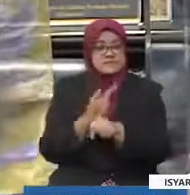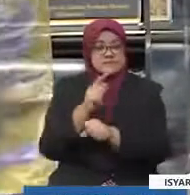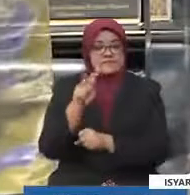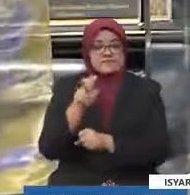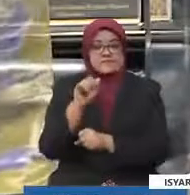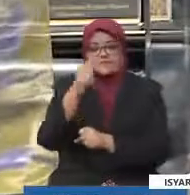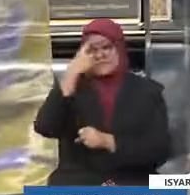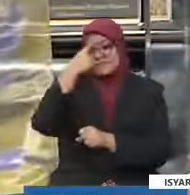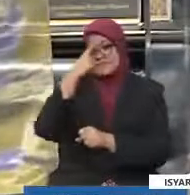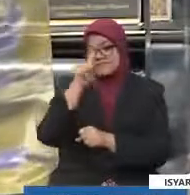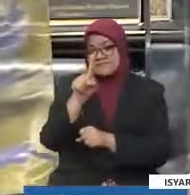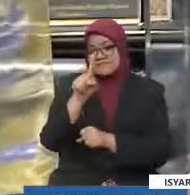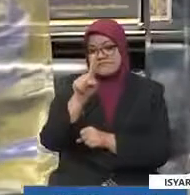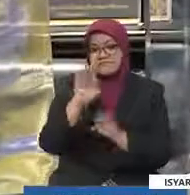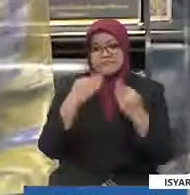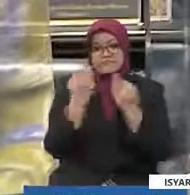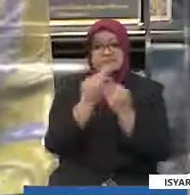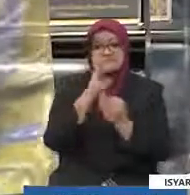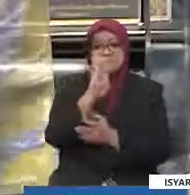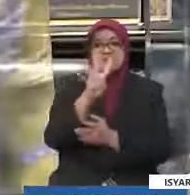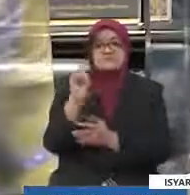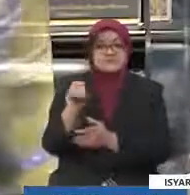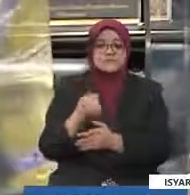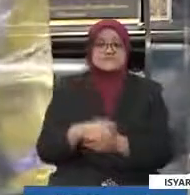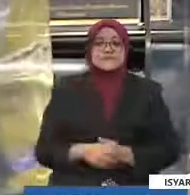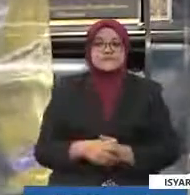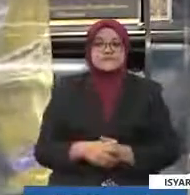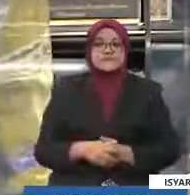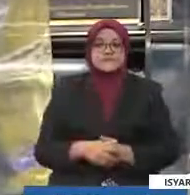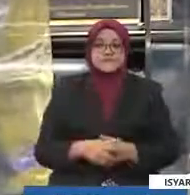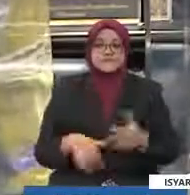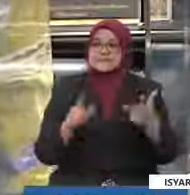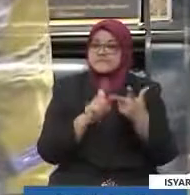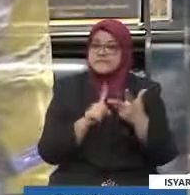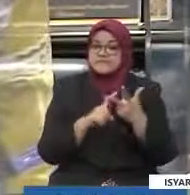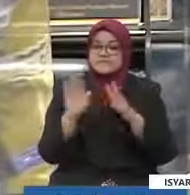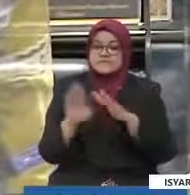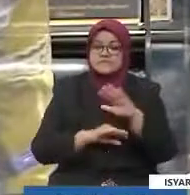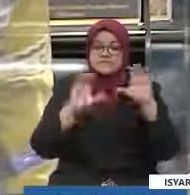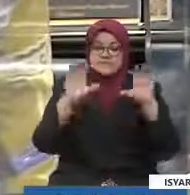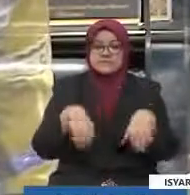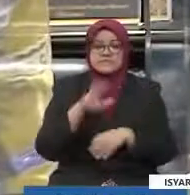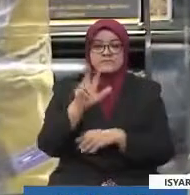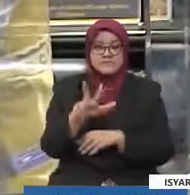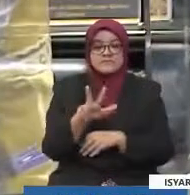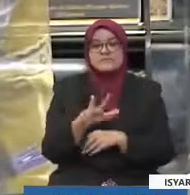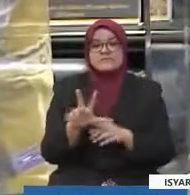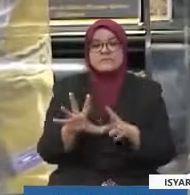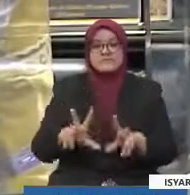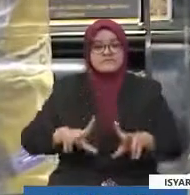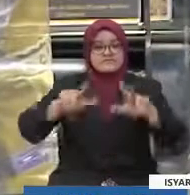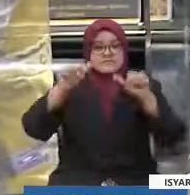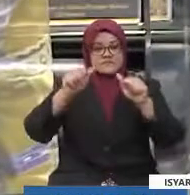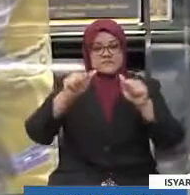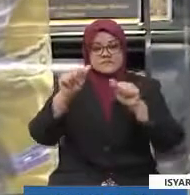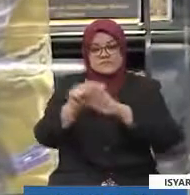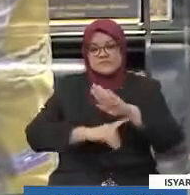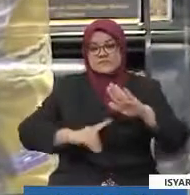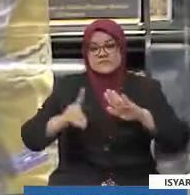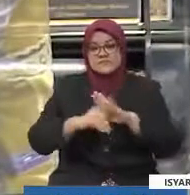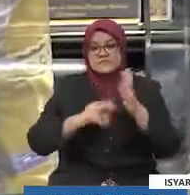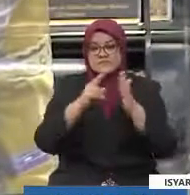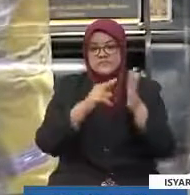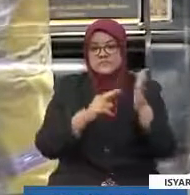latihan TVET kepada keluarga B40. Melalui faktor 3 pula di bawah strategi 3, menambah baik dasar dan perundangan